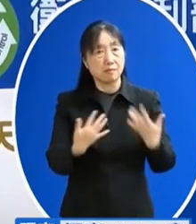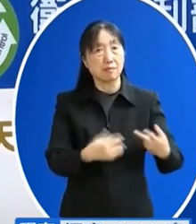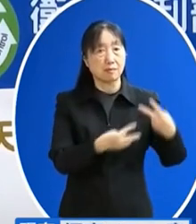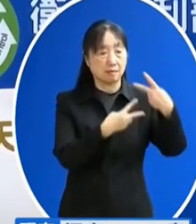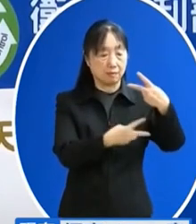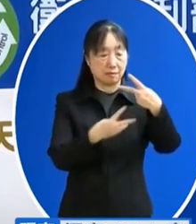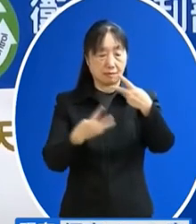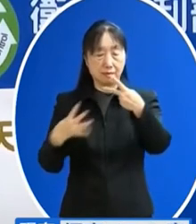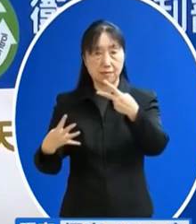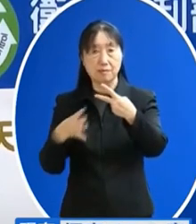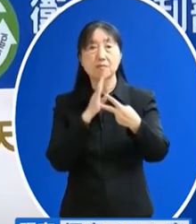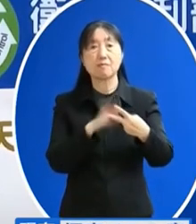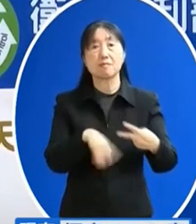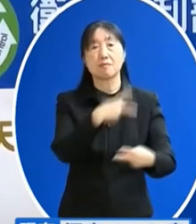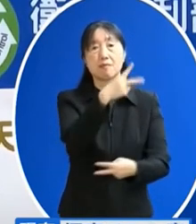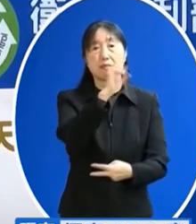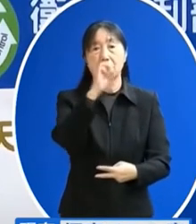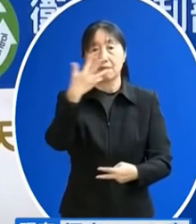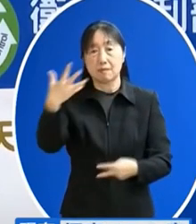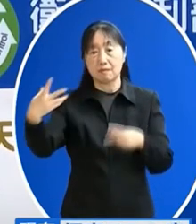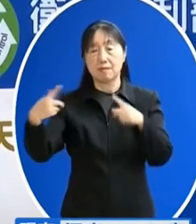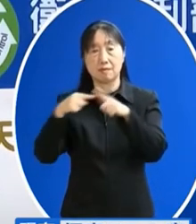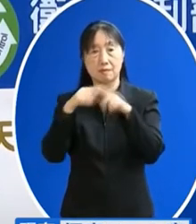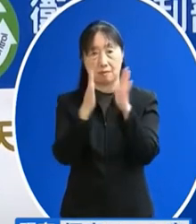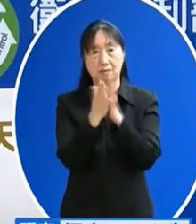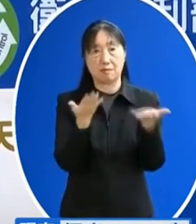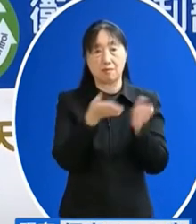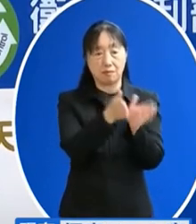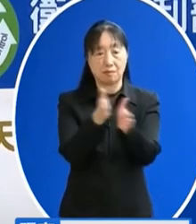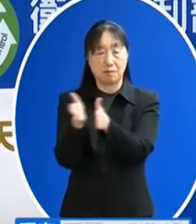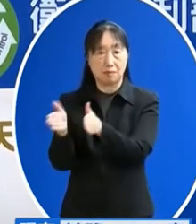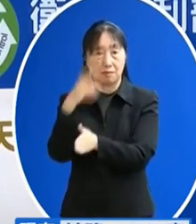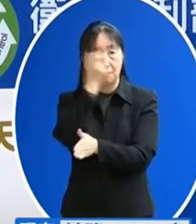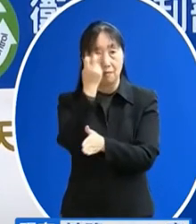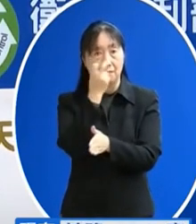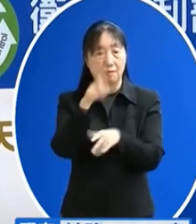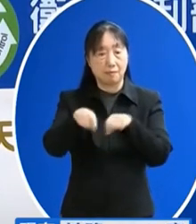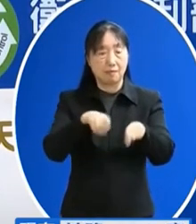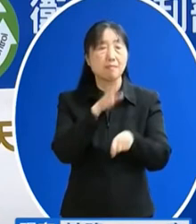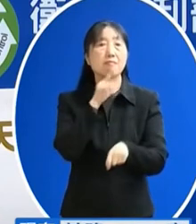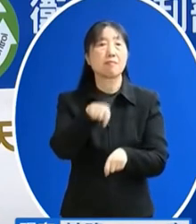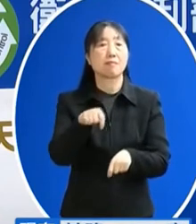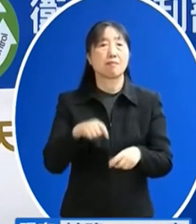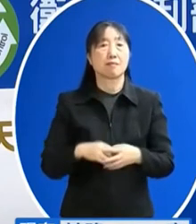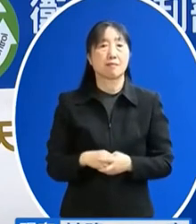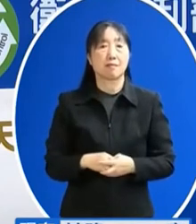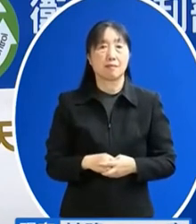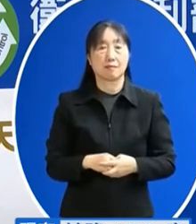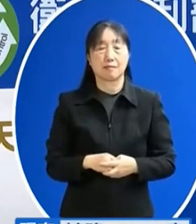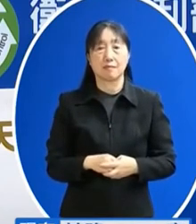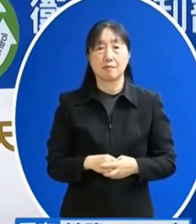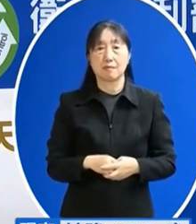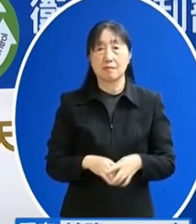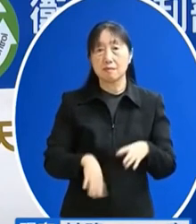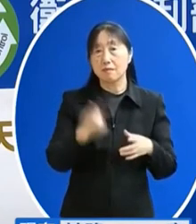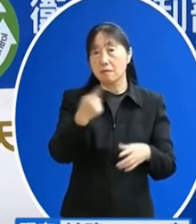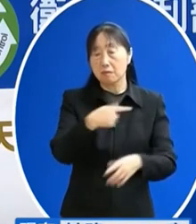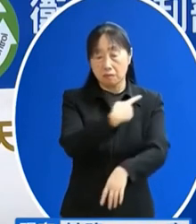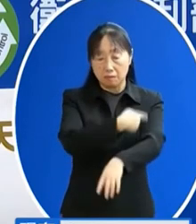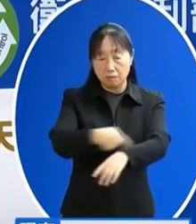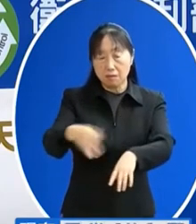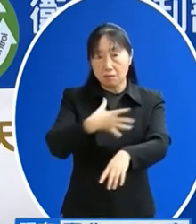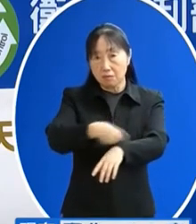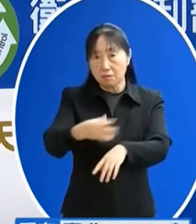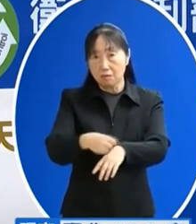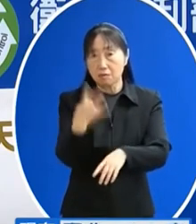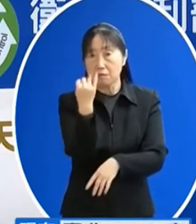2、3、4要执行这2088人的一个相关的裁减的计划，那至于要抽多少的血清，